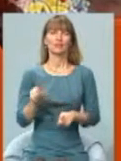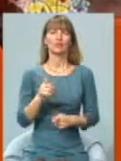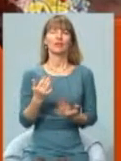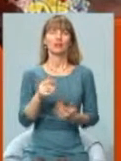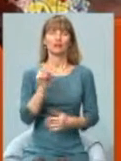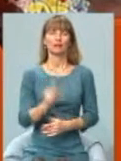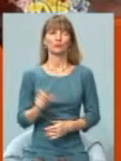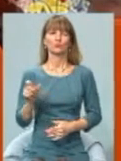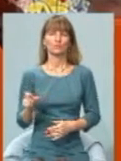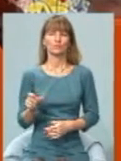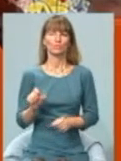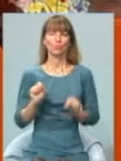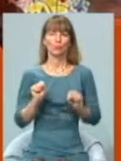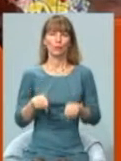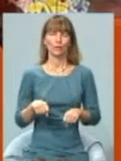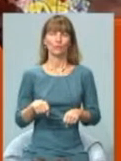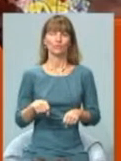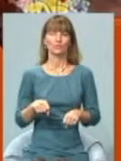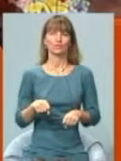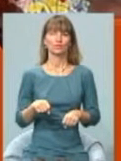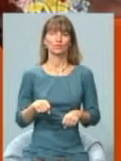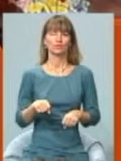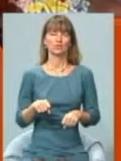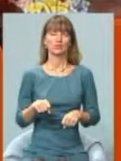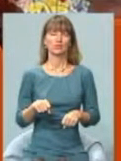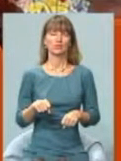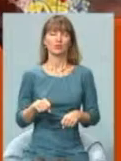люди можуть закохатися,